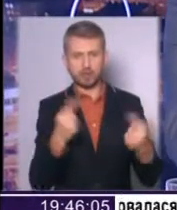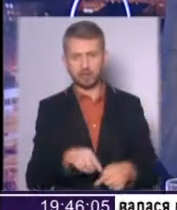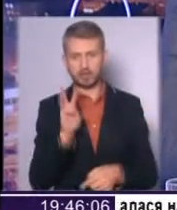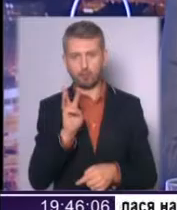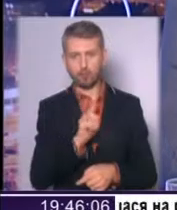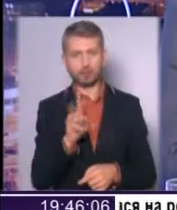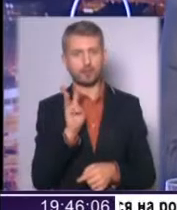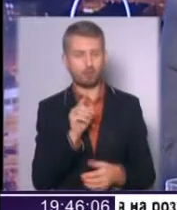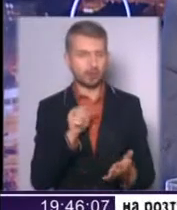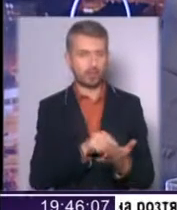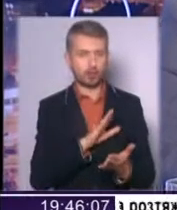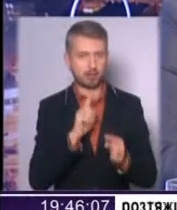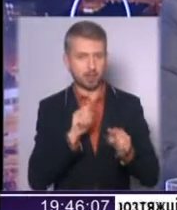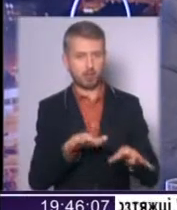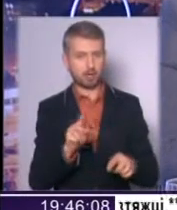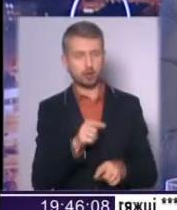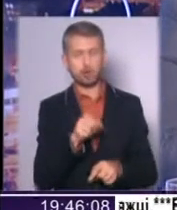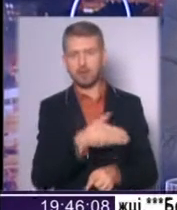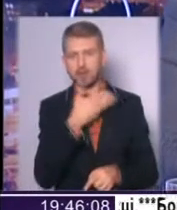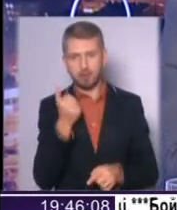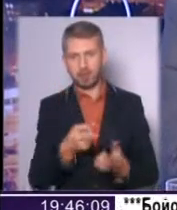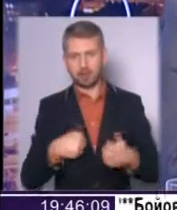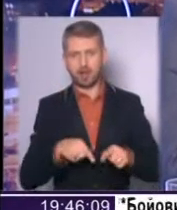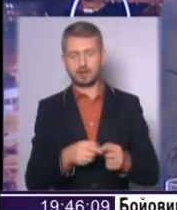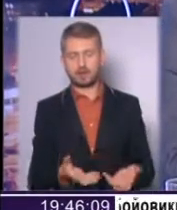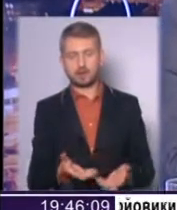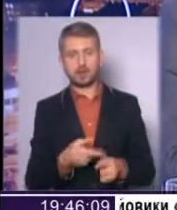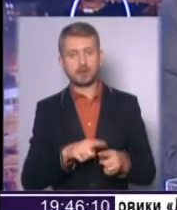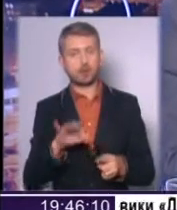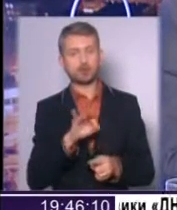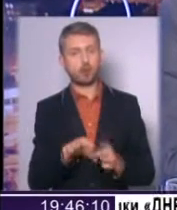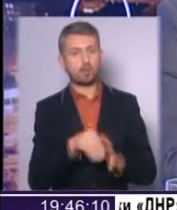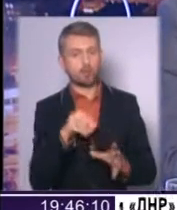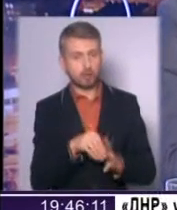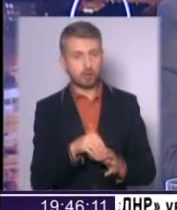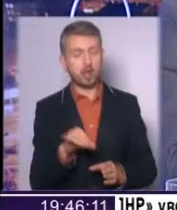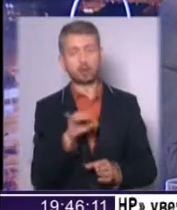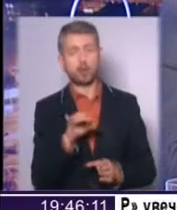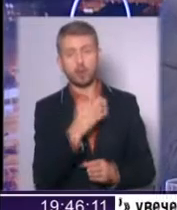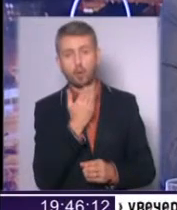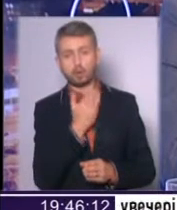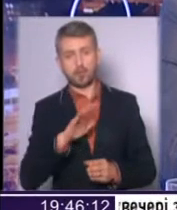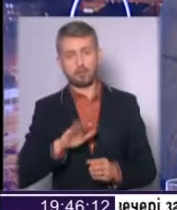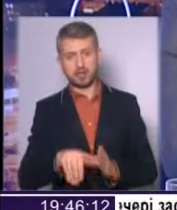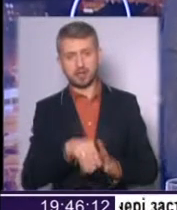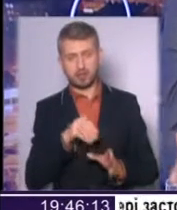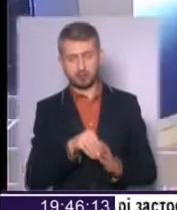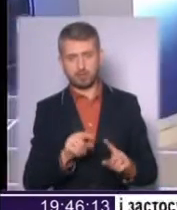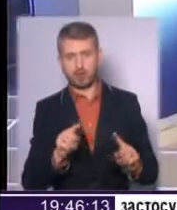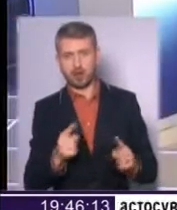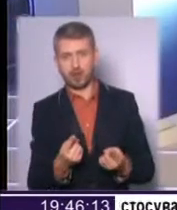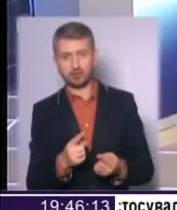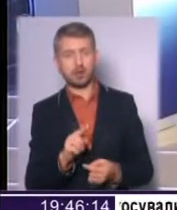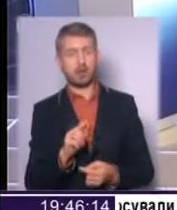вам хочу сказати, що, наприклад, де у нас найбільше була проблема, це була з Луганськом і з Донецьком. В тих областях, де ми маємо